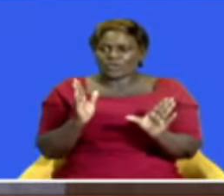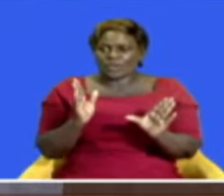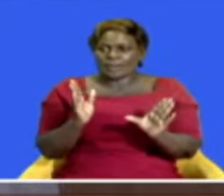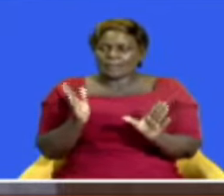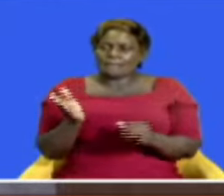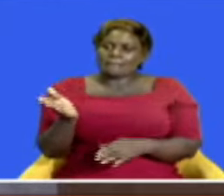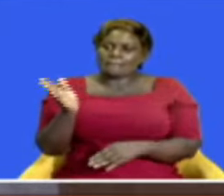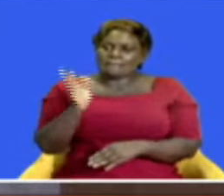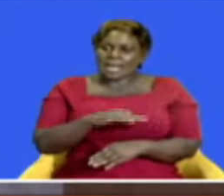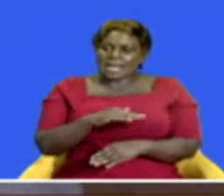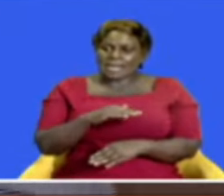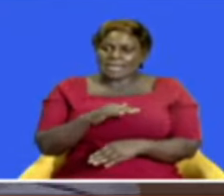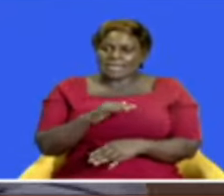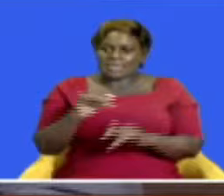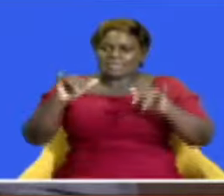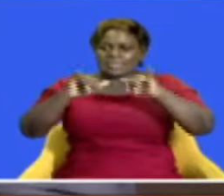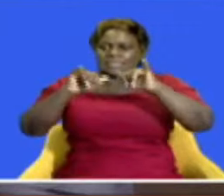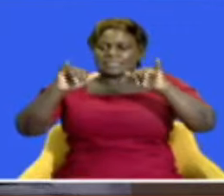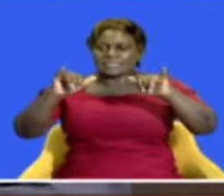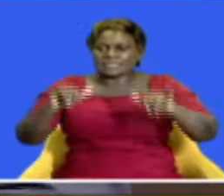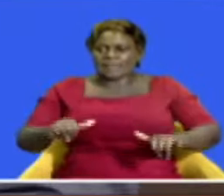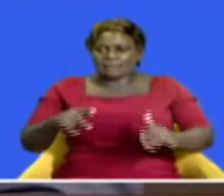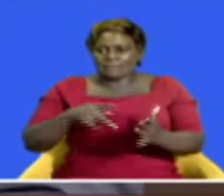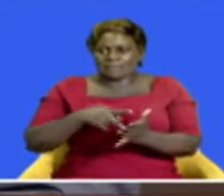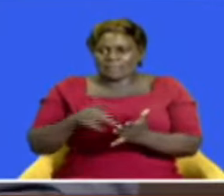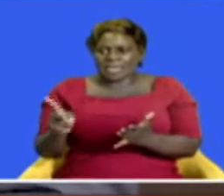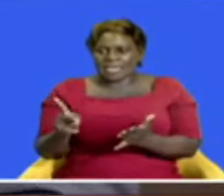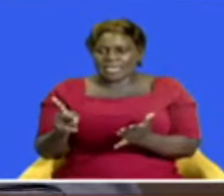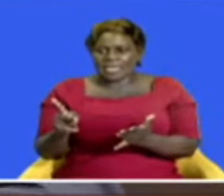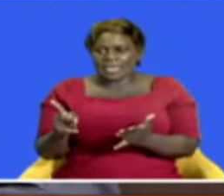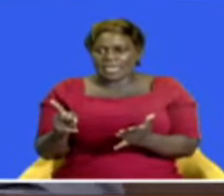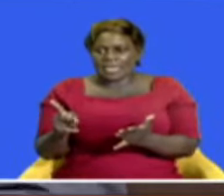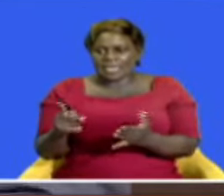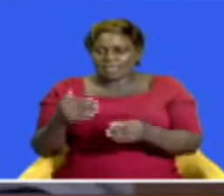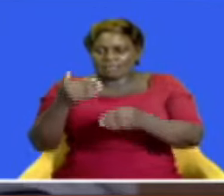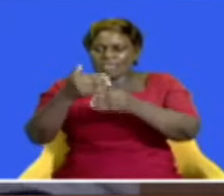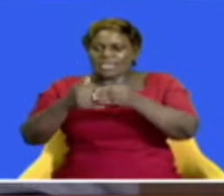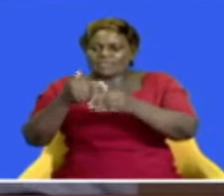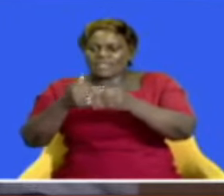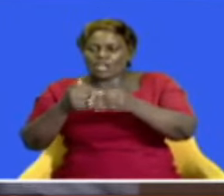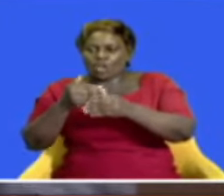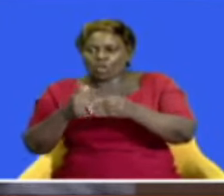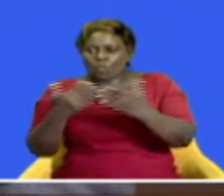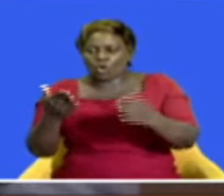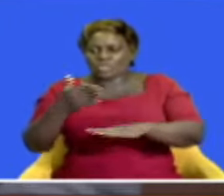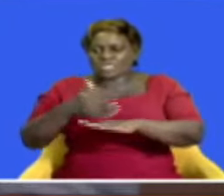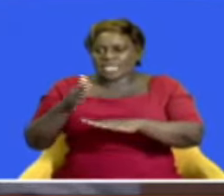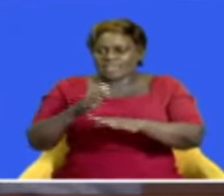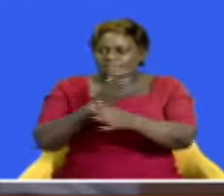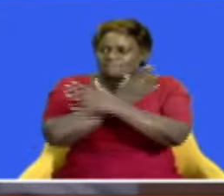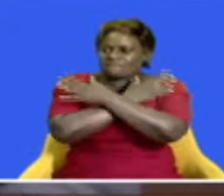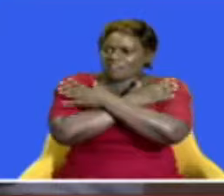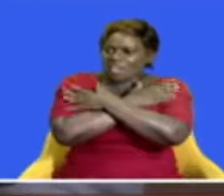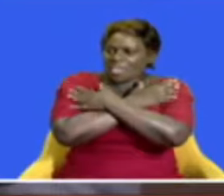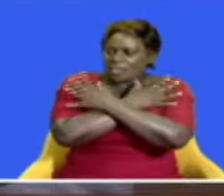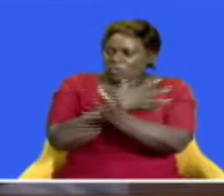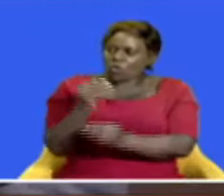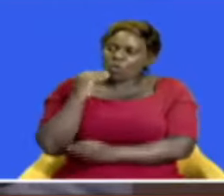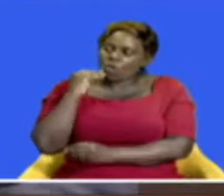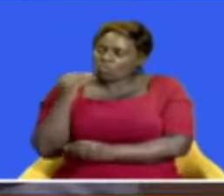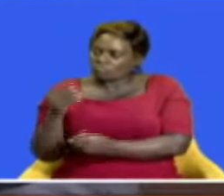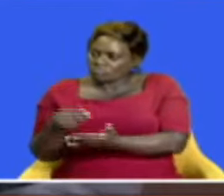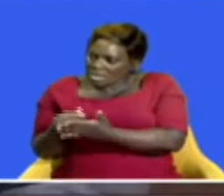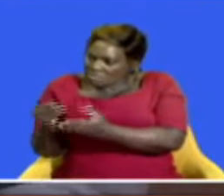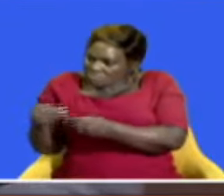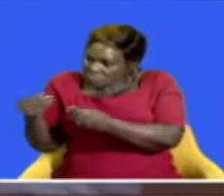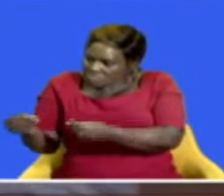watarudi kwa ule mfumo wa kulipa pesa, wa kutuma pesa kwa bahasha, wa kutumana rafiki, unaenda nyumbani, shika